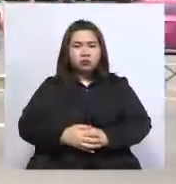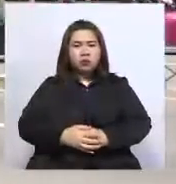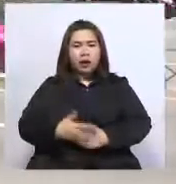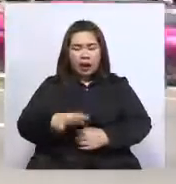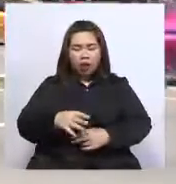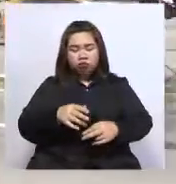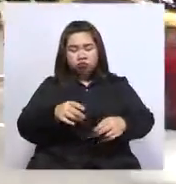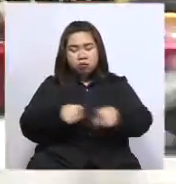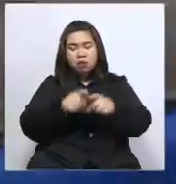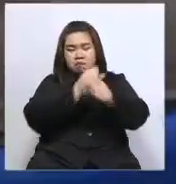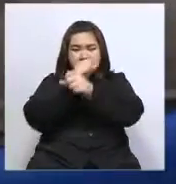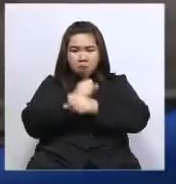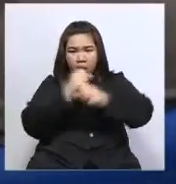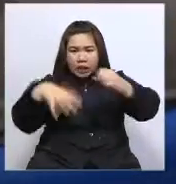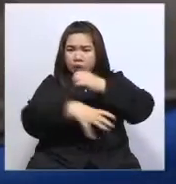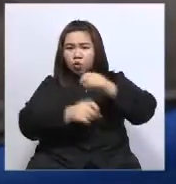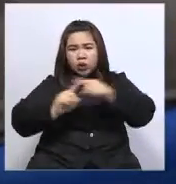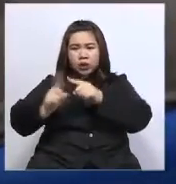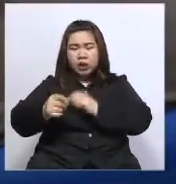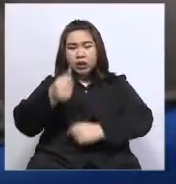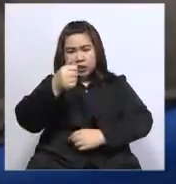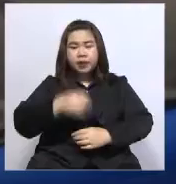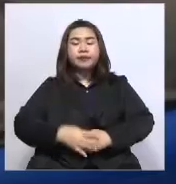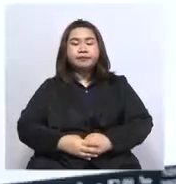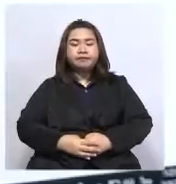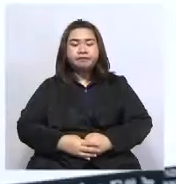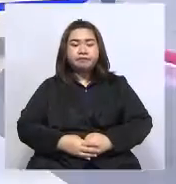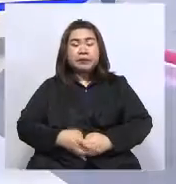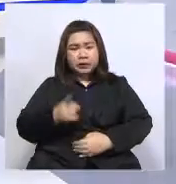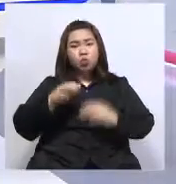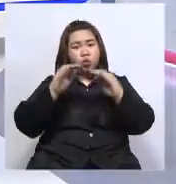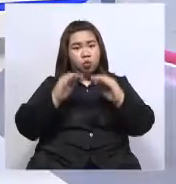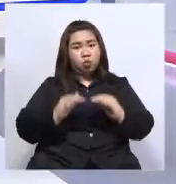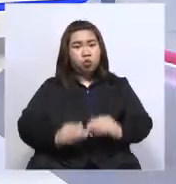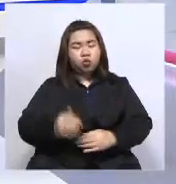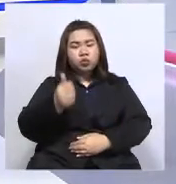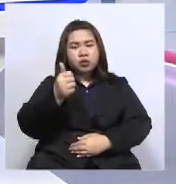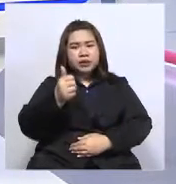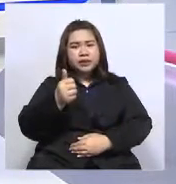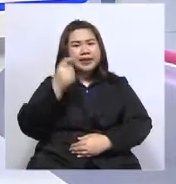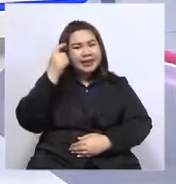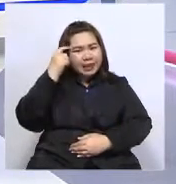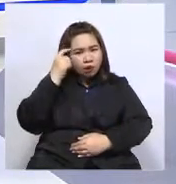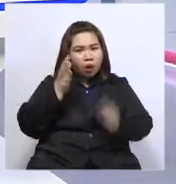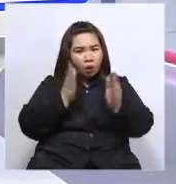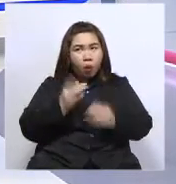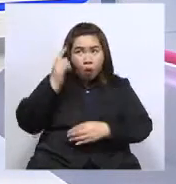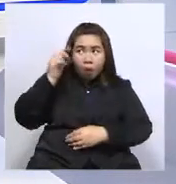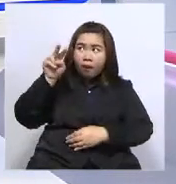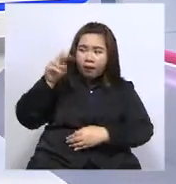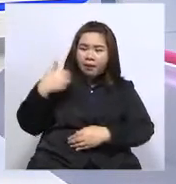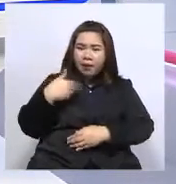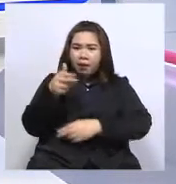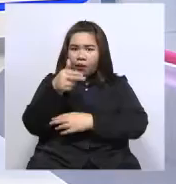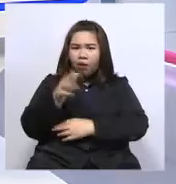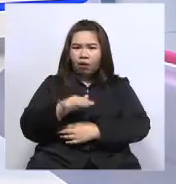ากรรมหรือการจรกรรมรถทุกรูปแบบด้วยค่ะ ก็ลดลงไปค่อนข้างเยอะนะครับเพราะว่าน่าจะหลายท่านน่าจะทราบแล้วเพราะว่